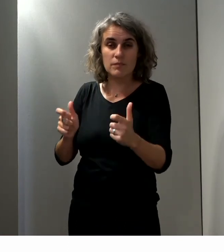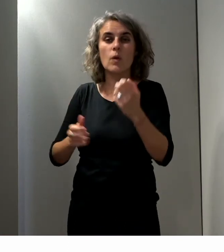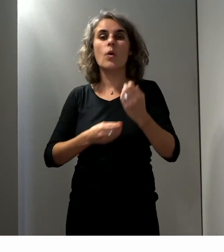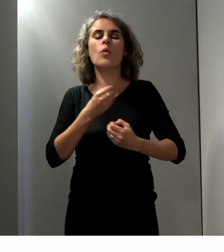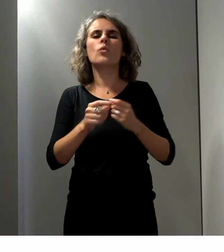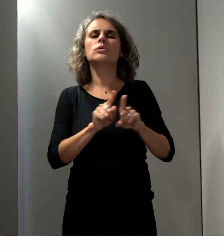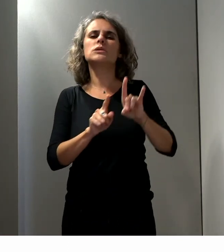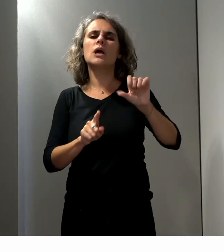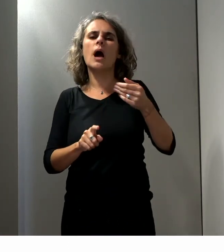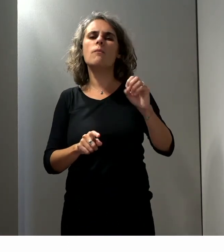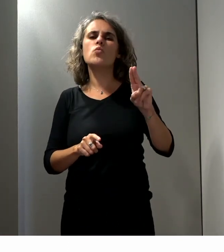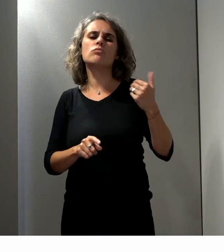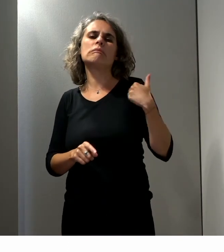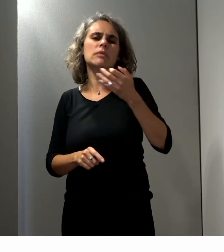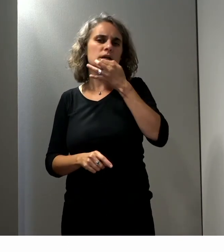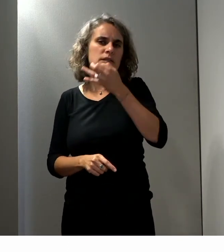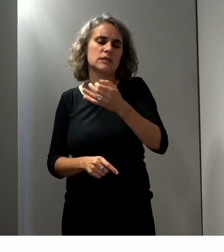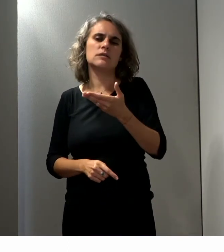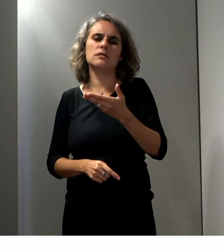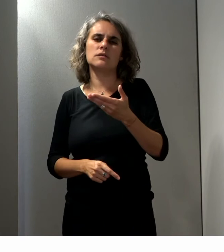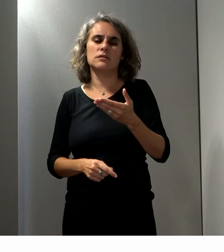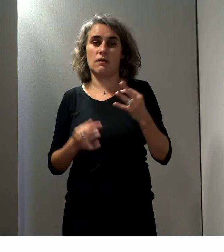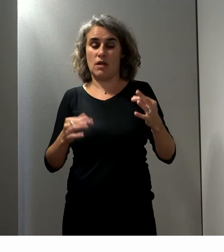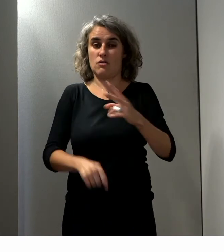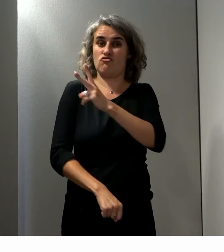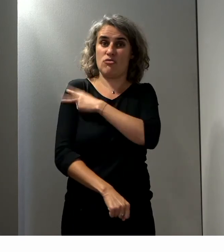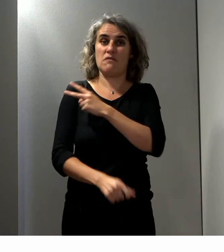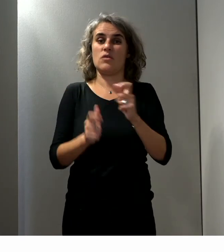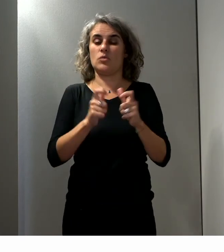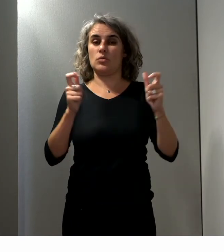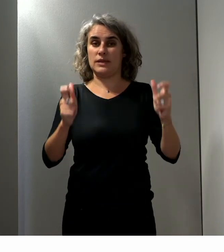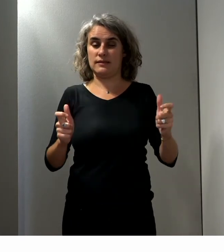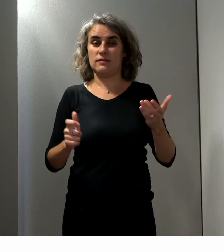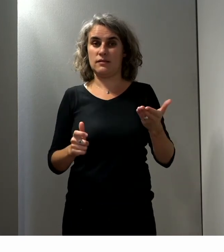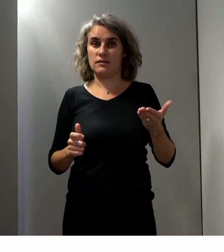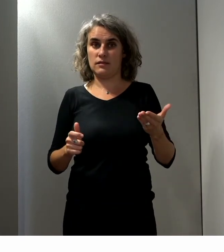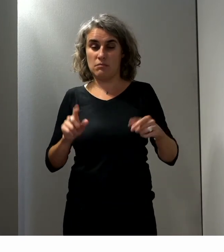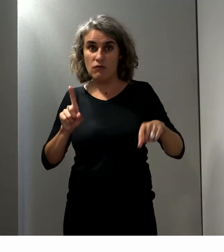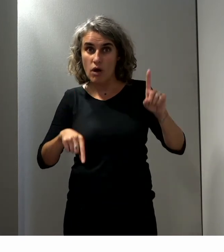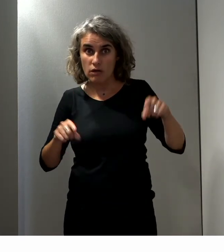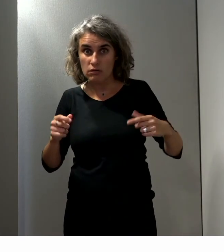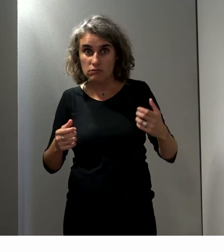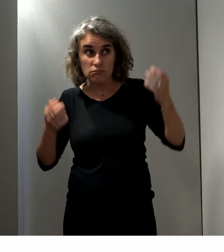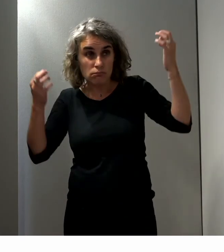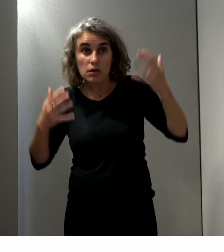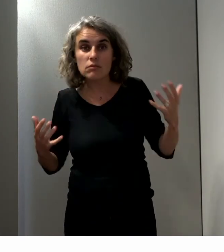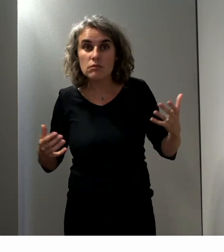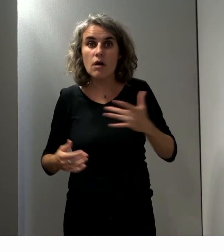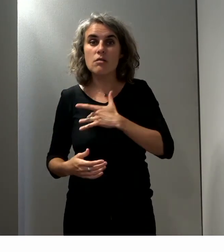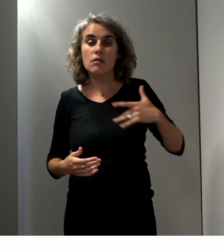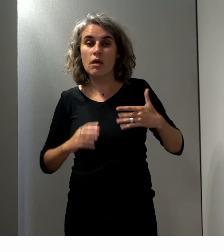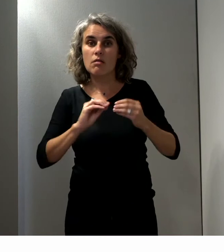crois qu'Amou l'a évoqué tout à l'heure, on a un sujet autour des chefs d'entreprise à qui, à un moment donné, il peut arriver un pépin de